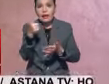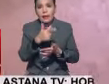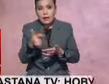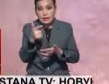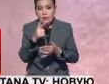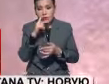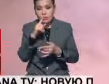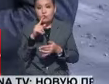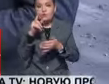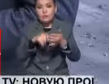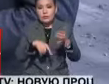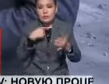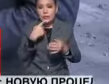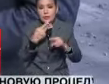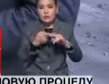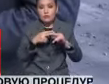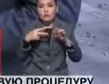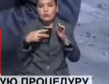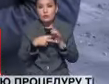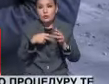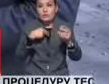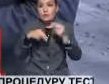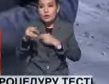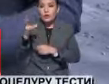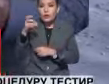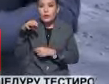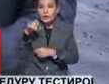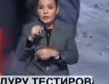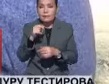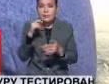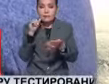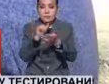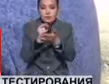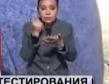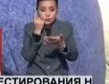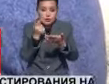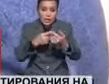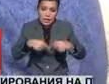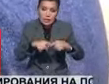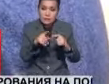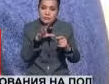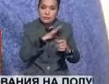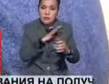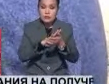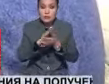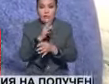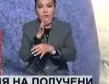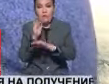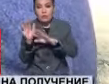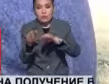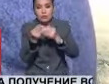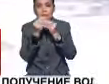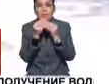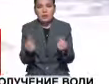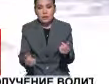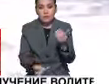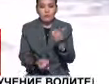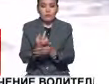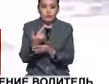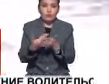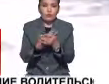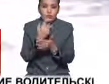падения», утверждает мужчина. Стоимость приобретенных нот он наблюдал в мобильном приложении организации. Однако через время оно исчезло. И появившись вновь,